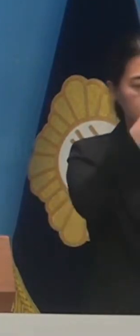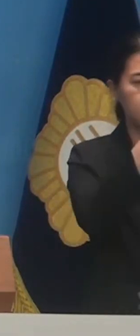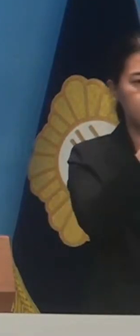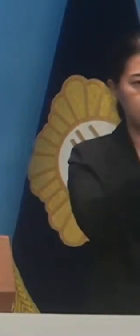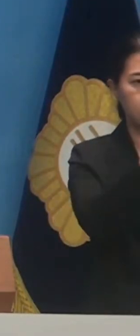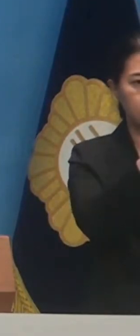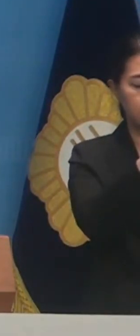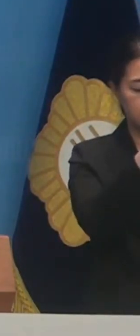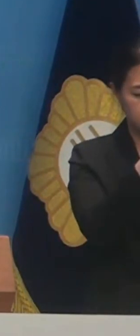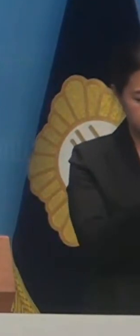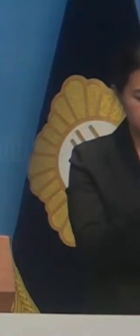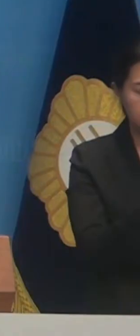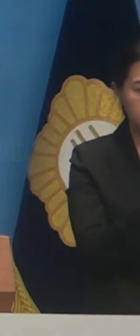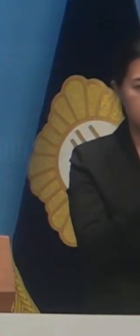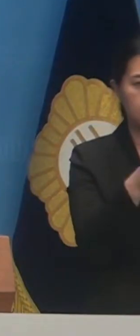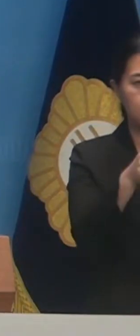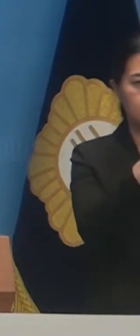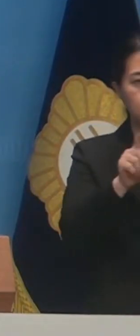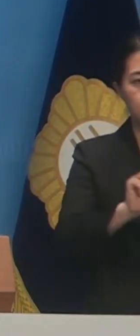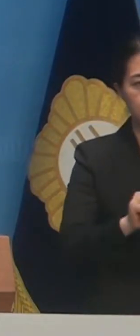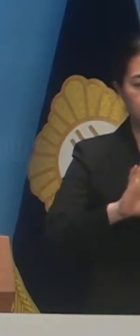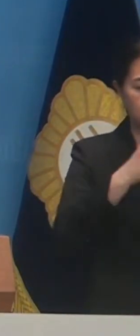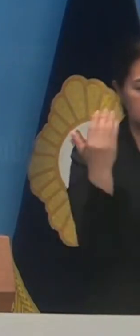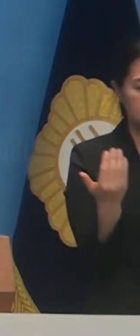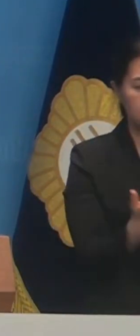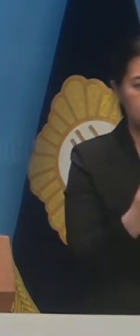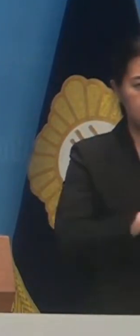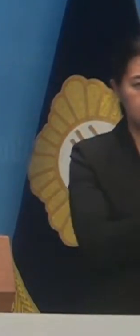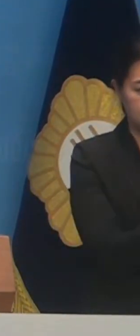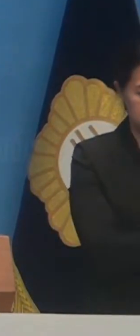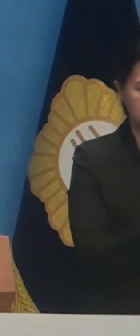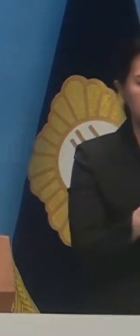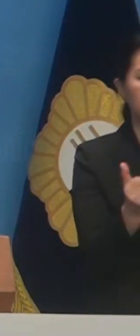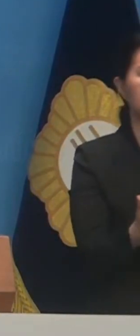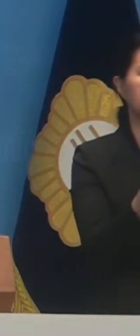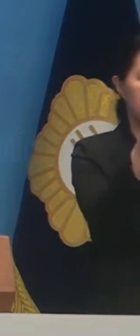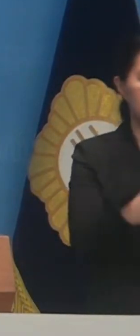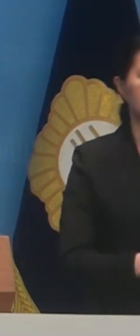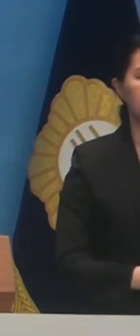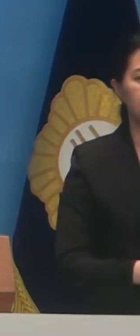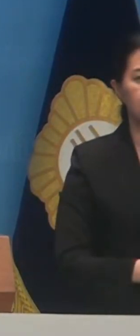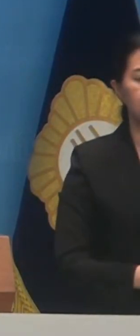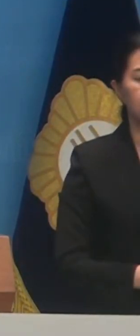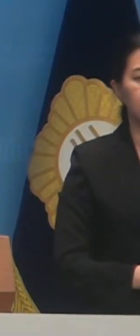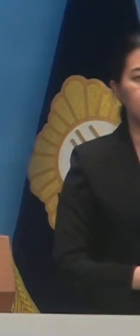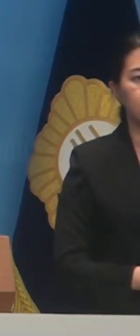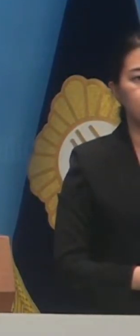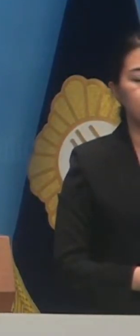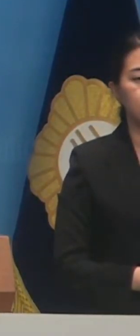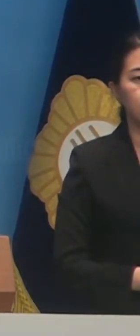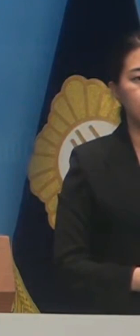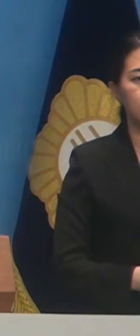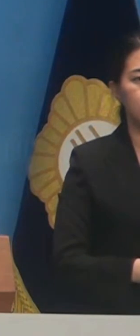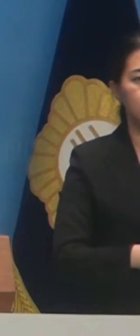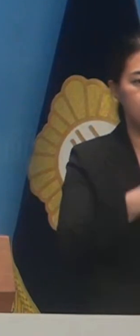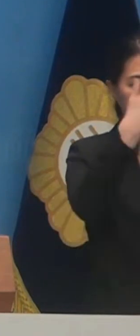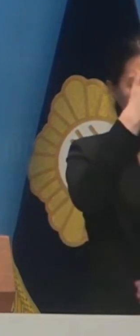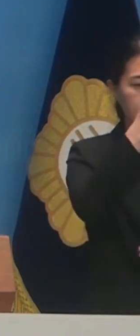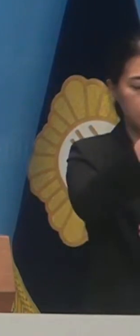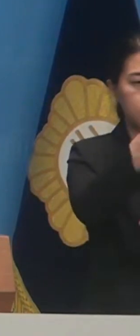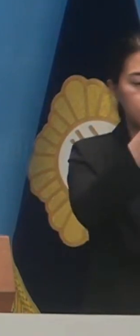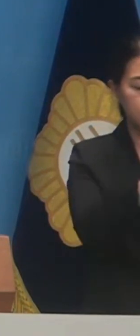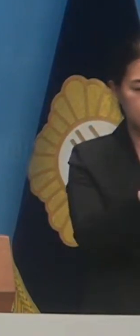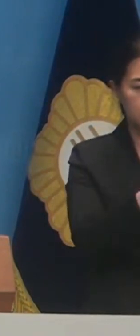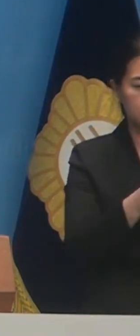권력은 국민으로부터 나온다 고 명시하고 국민주권 원칙을 명확히 하고 있습니다. 헌법